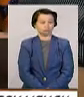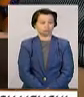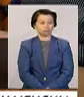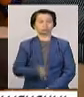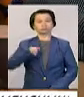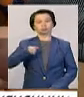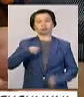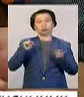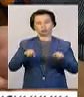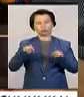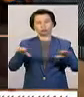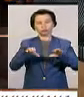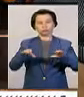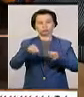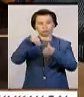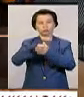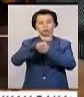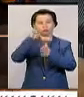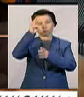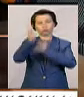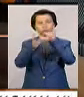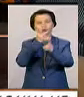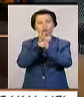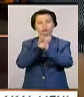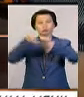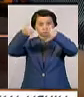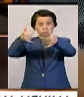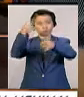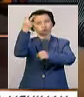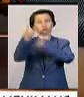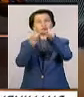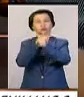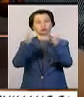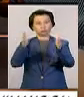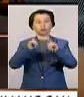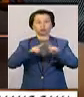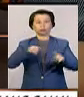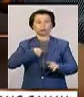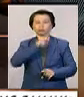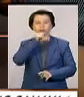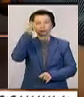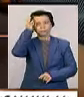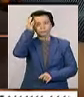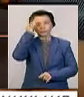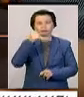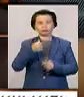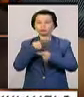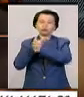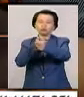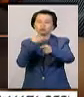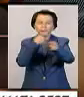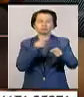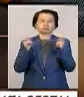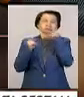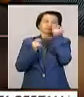I can make it into world top 10 lah within 2 years. So, tapi saya tak fikir nak jadi siapa-siapa, ikut siapa-siapa.